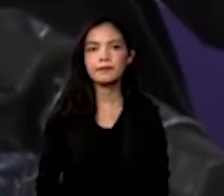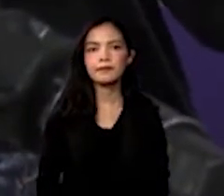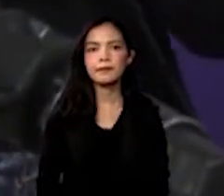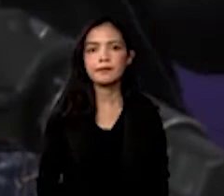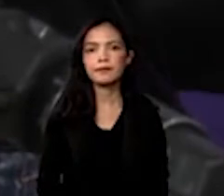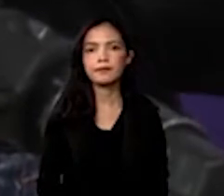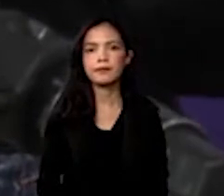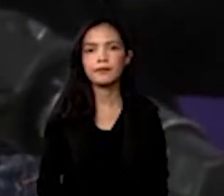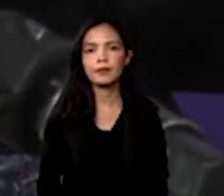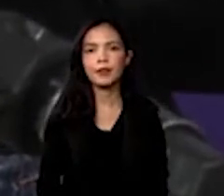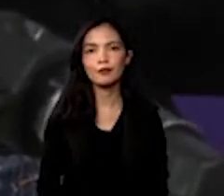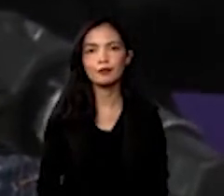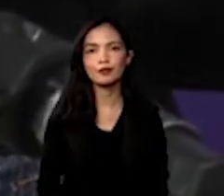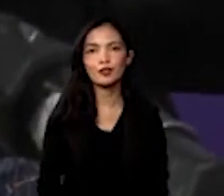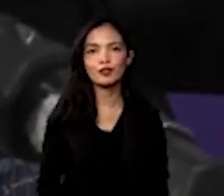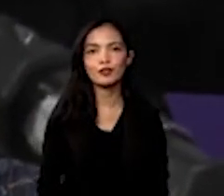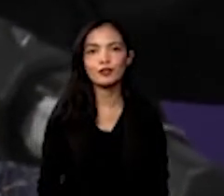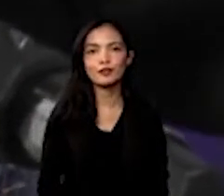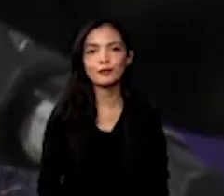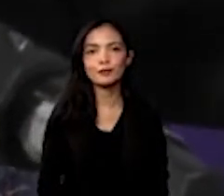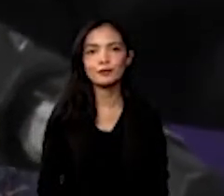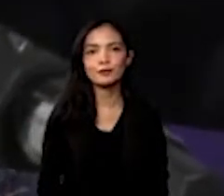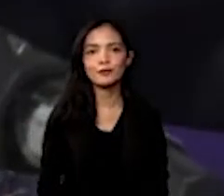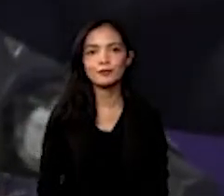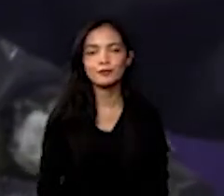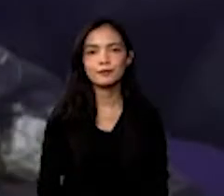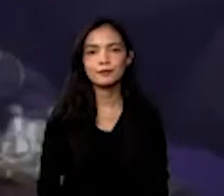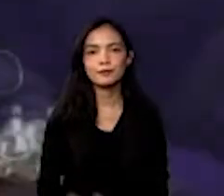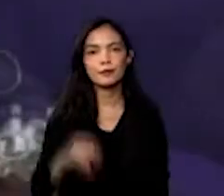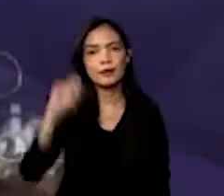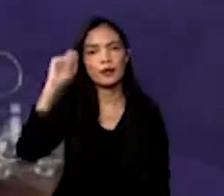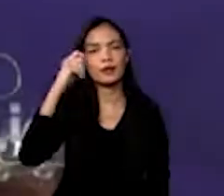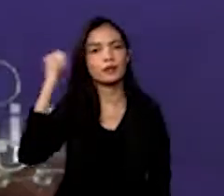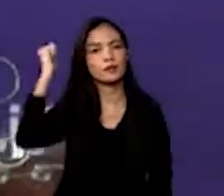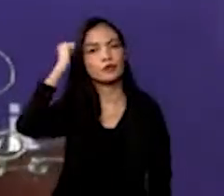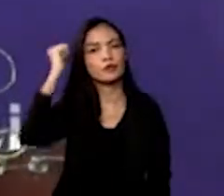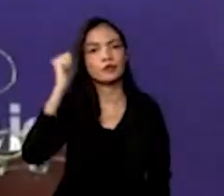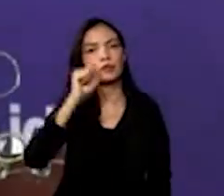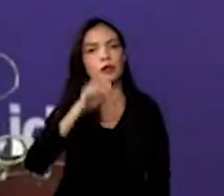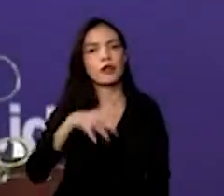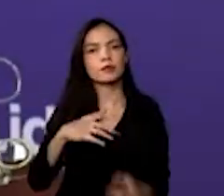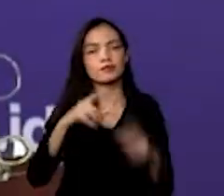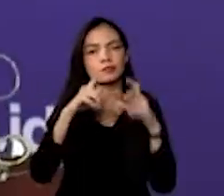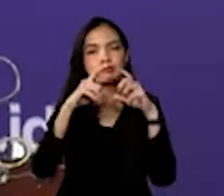Ingat pesan ibu pakai